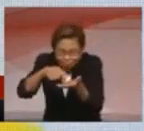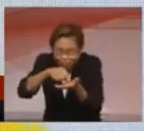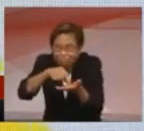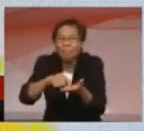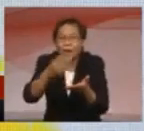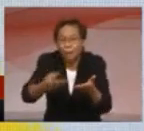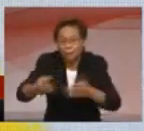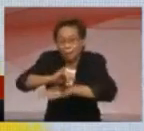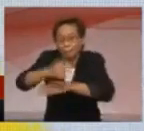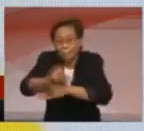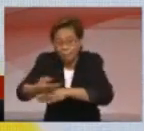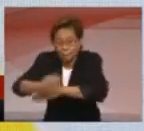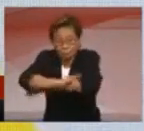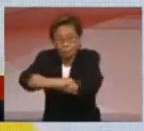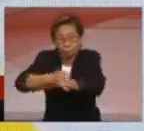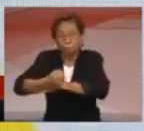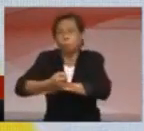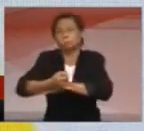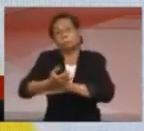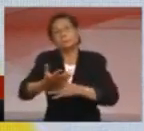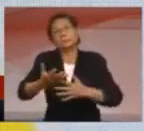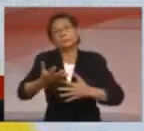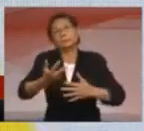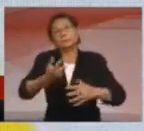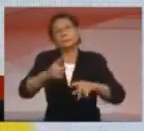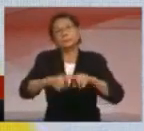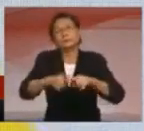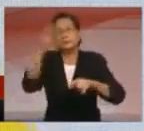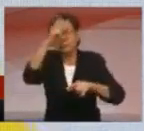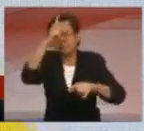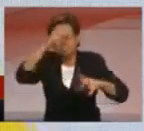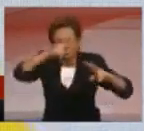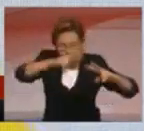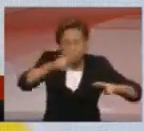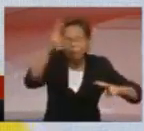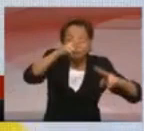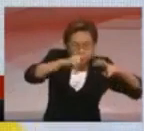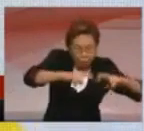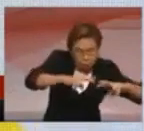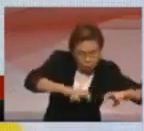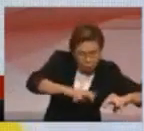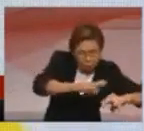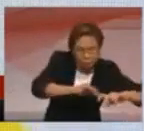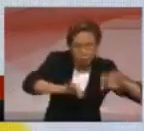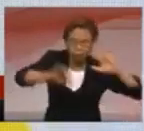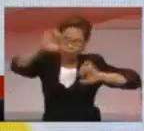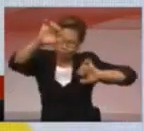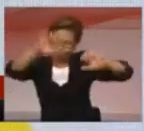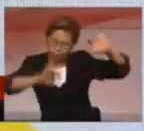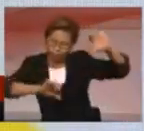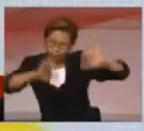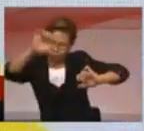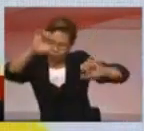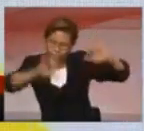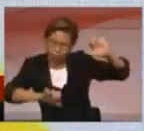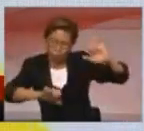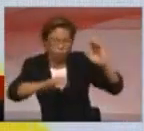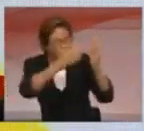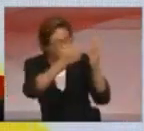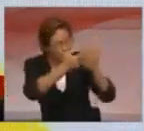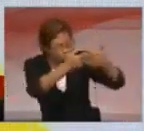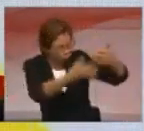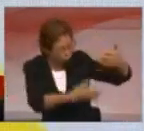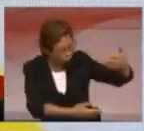import. Justru kerajaan mengkaji dan menilai semula dasar sedia ada untuk